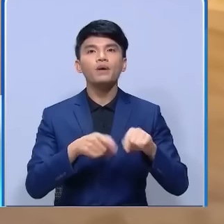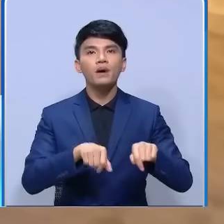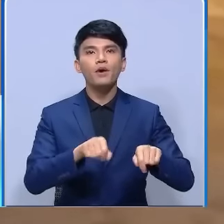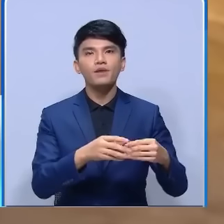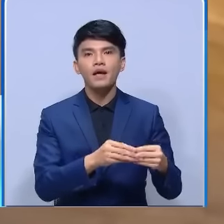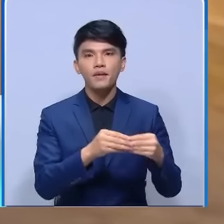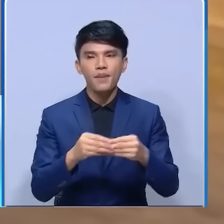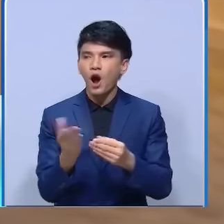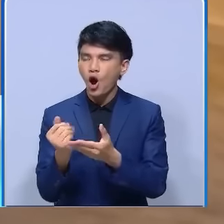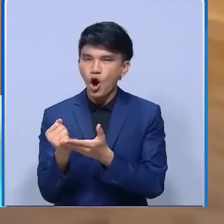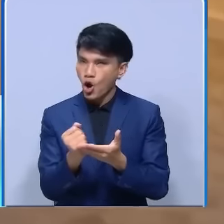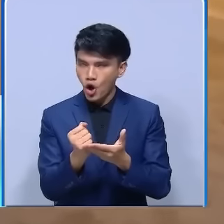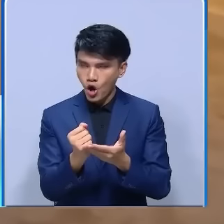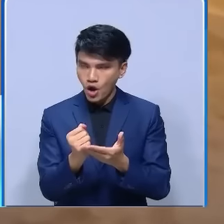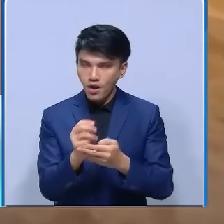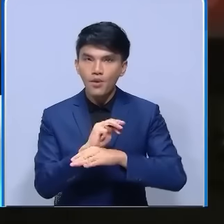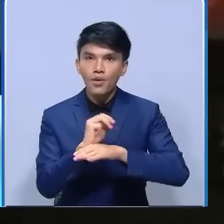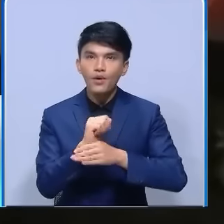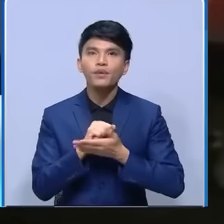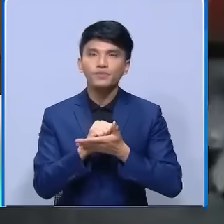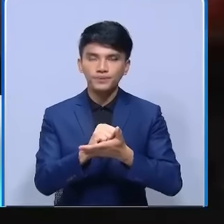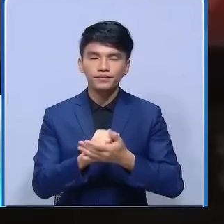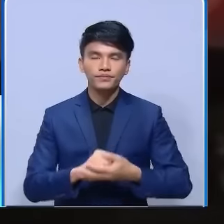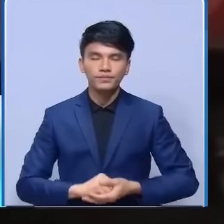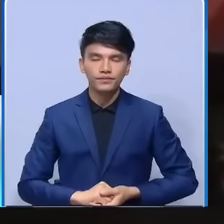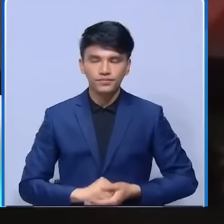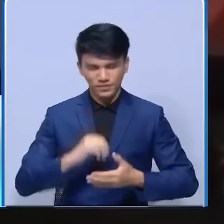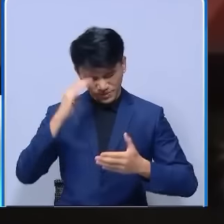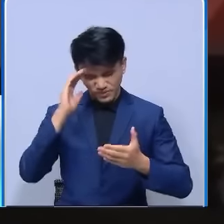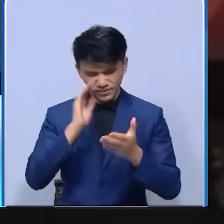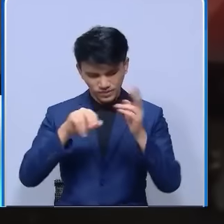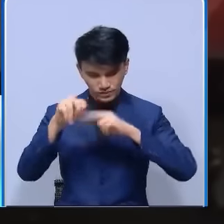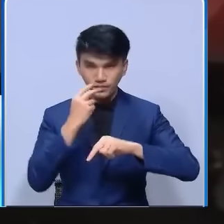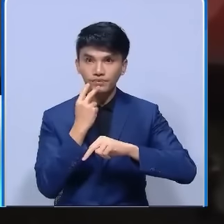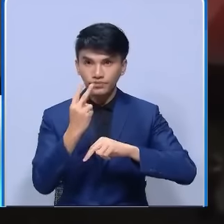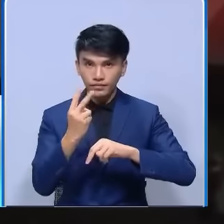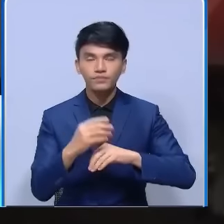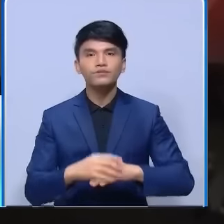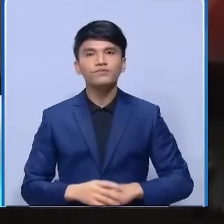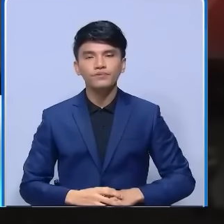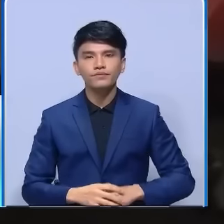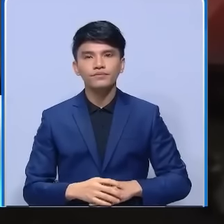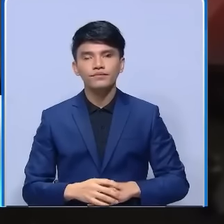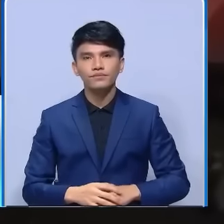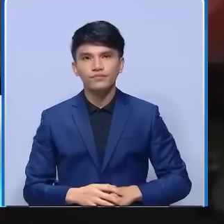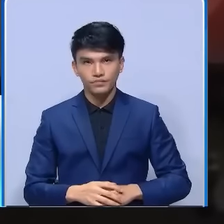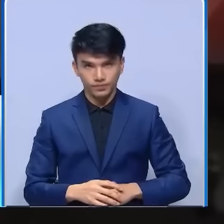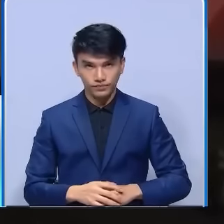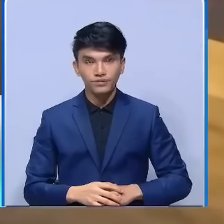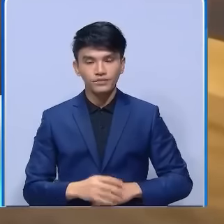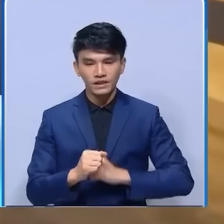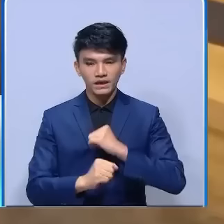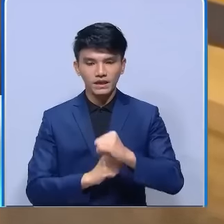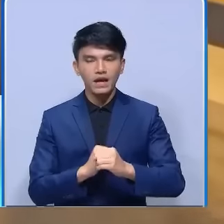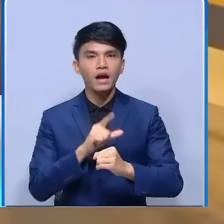ปขอความช่วยเหลือที่สำนักงานกู้ภัยมูลนิธิเพชรเกษมตำรวจตามไปตรวจสอบที่หน้าทางเข้าสำนักงานมีนายไพศาลอายุ